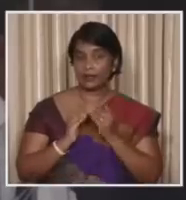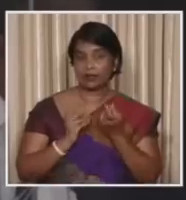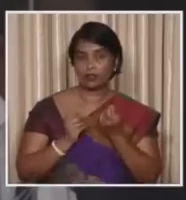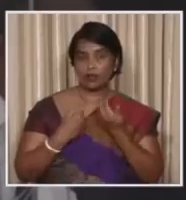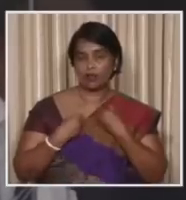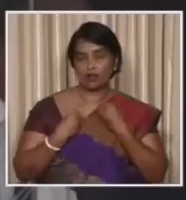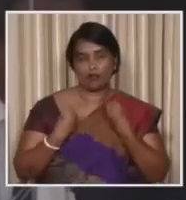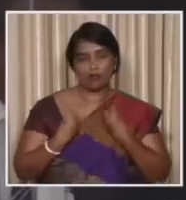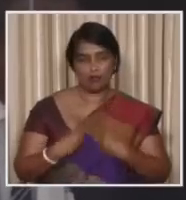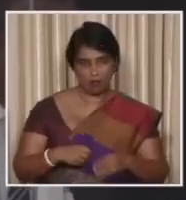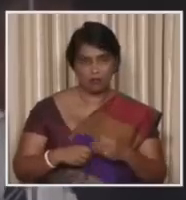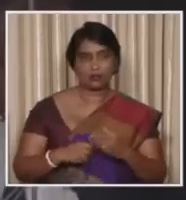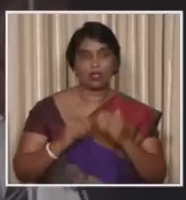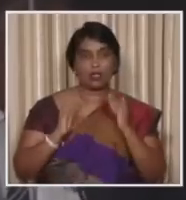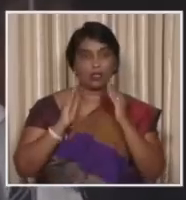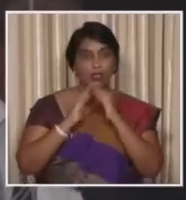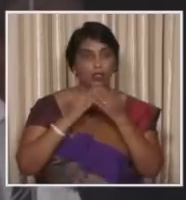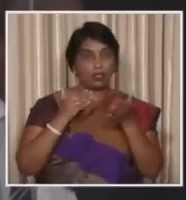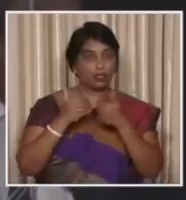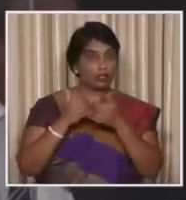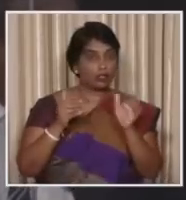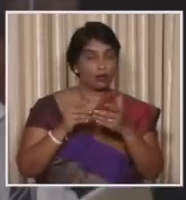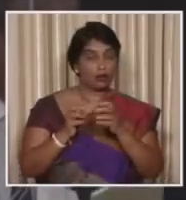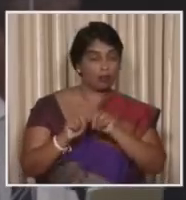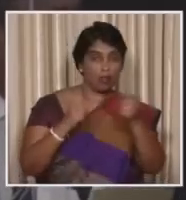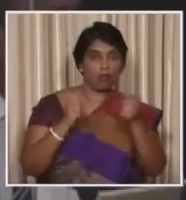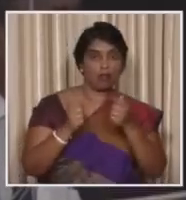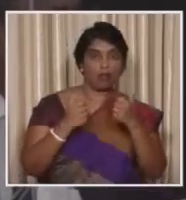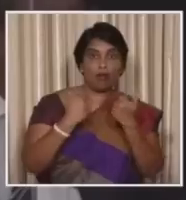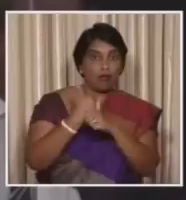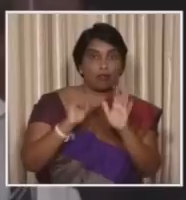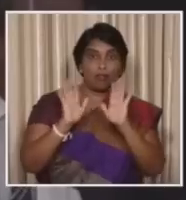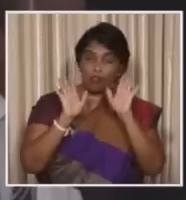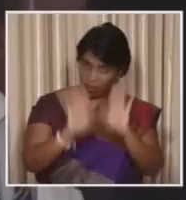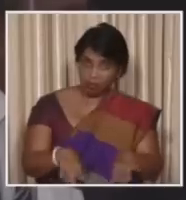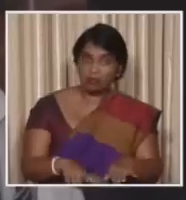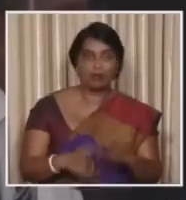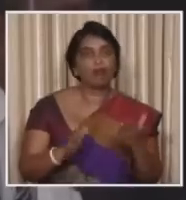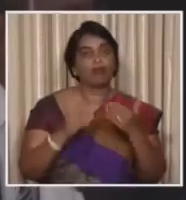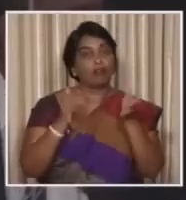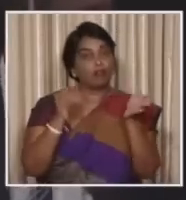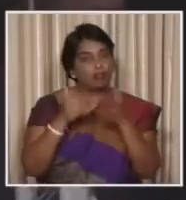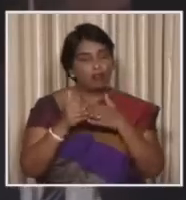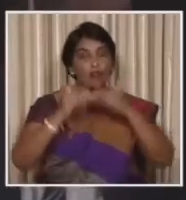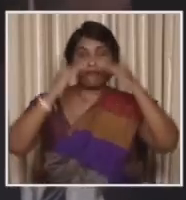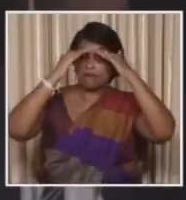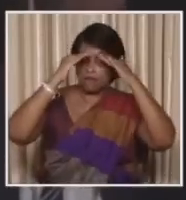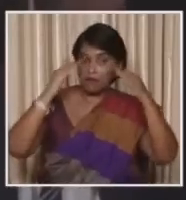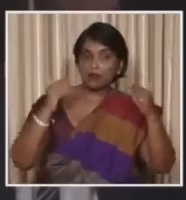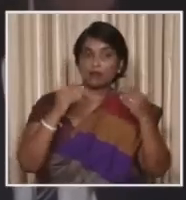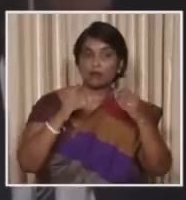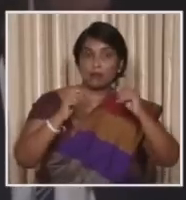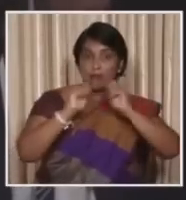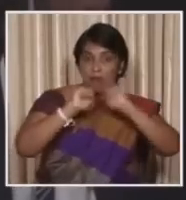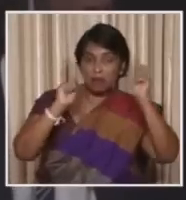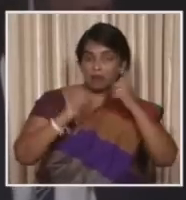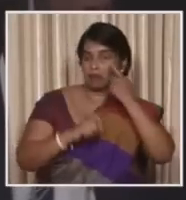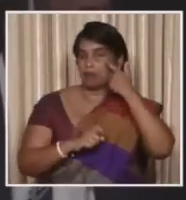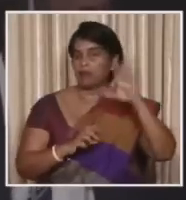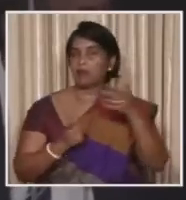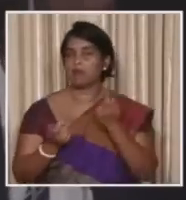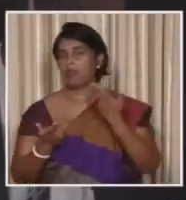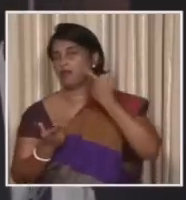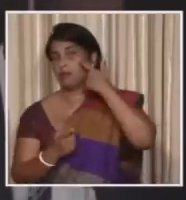වැටුණා කියලා දොරක් ගැලවුණොත් දොරයි කරන්නේ නැතුව ඉන්නේ නැහැ දොර ජනෙල් වහල ඒවා කඩන් වැටෙනකොට අහක බලාගෙන